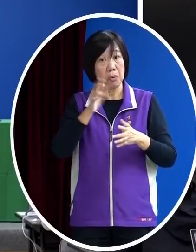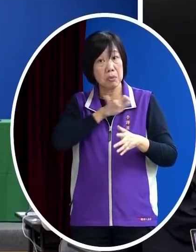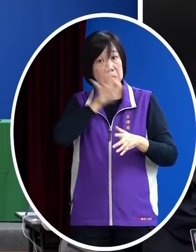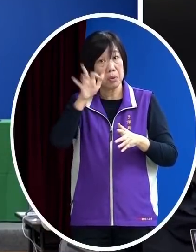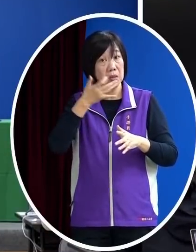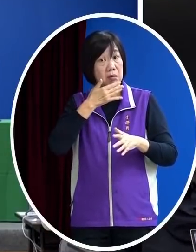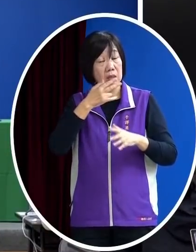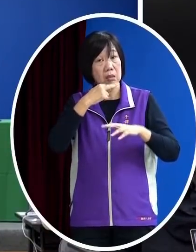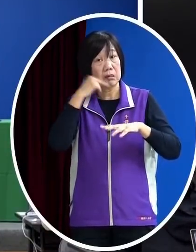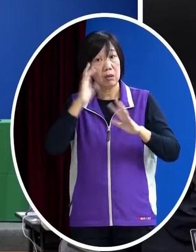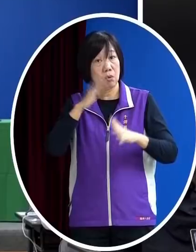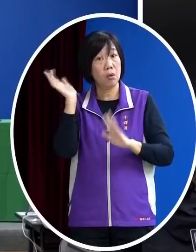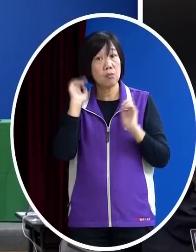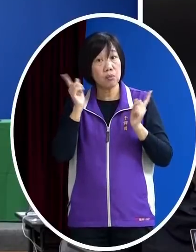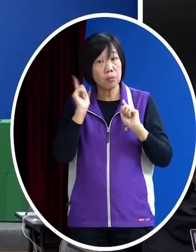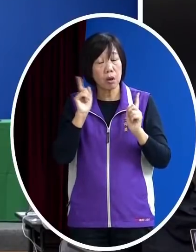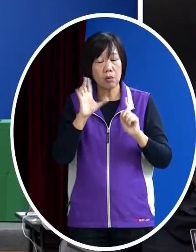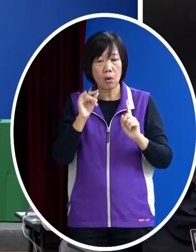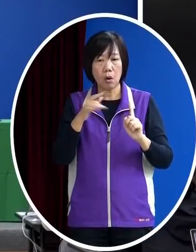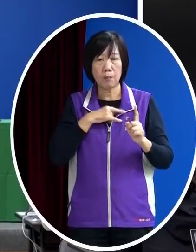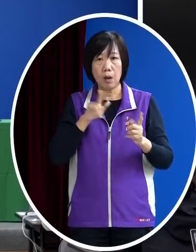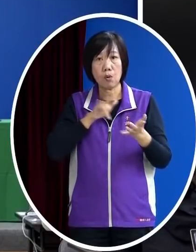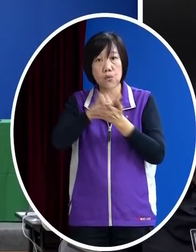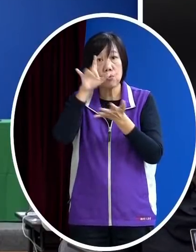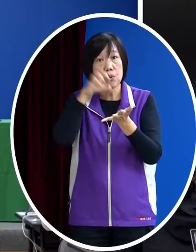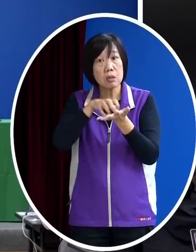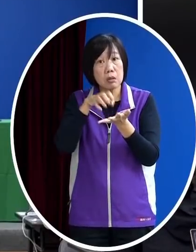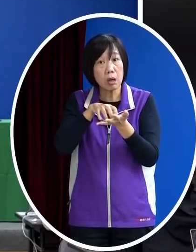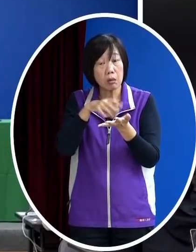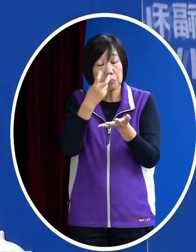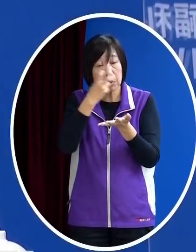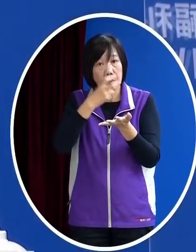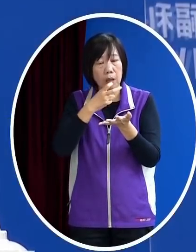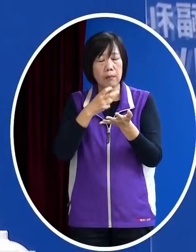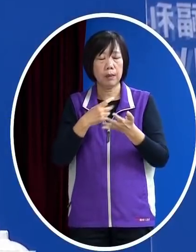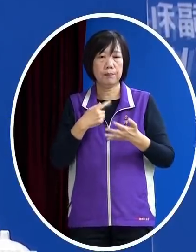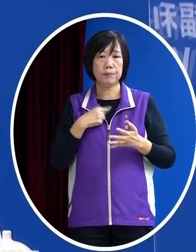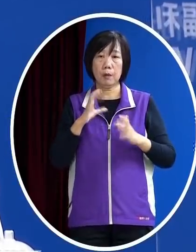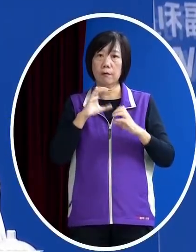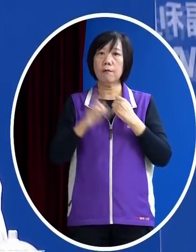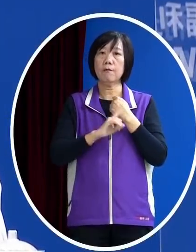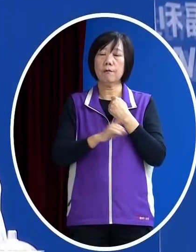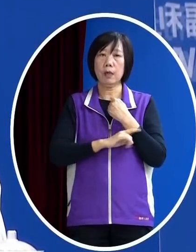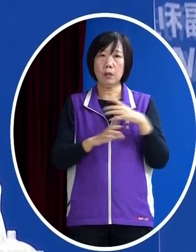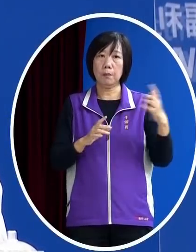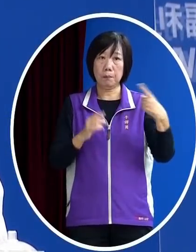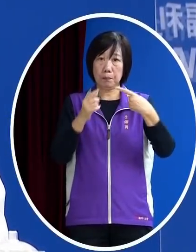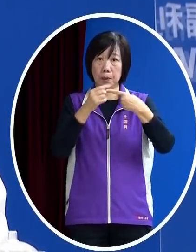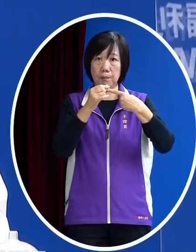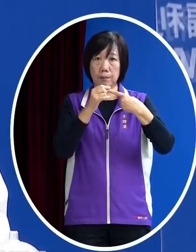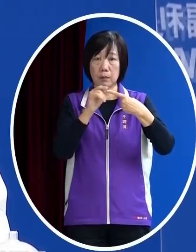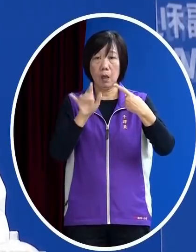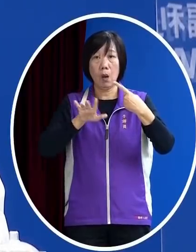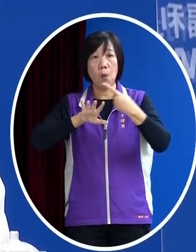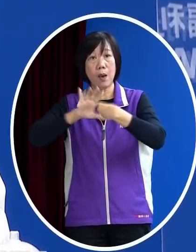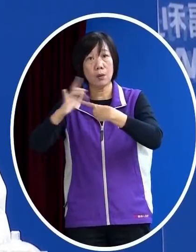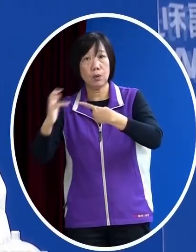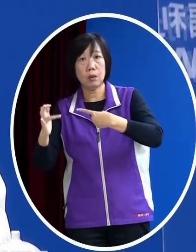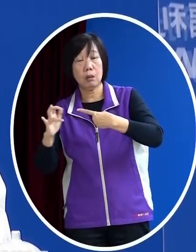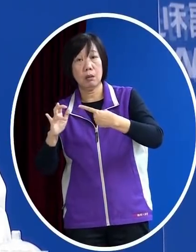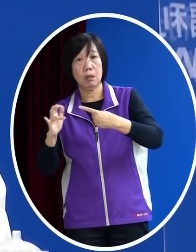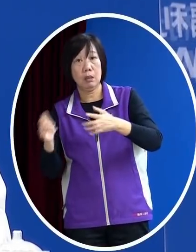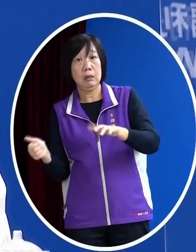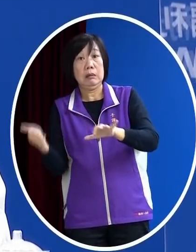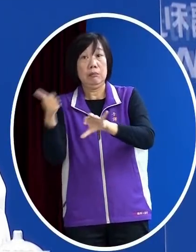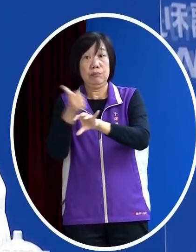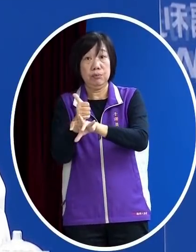样？ 我们就有几个方式，第一个就是我们他从那个国外的机场登机的时候，他就要